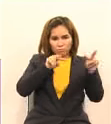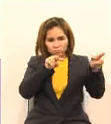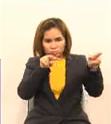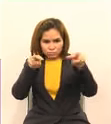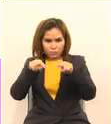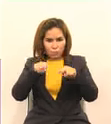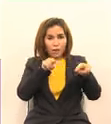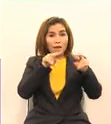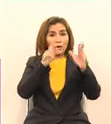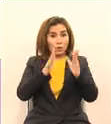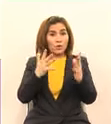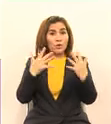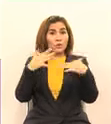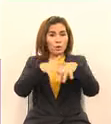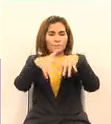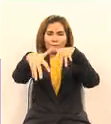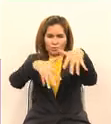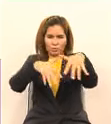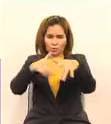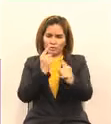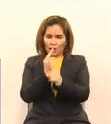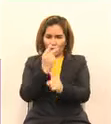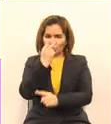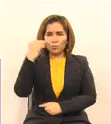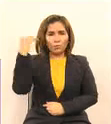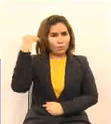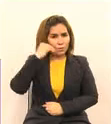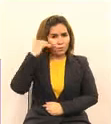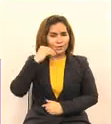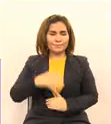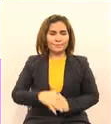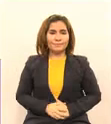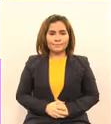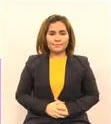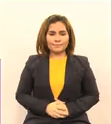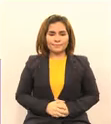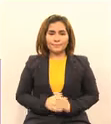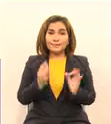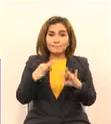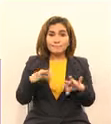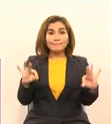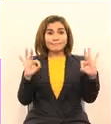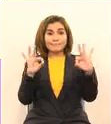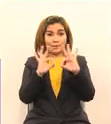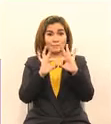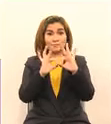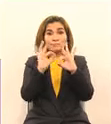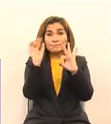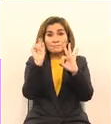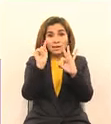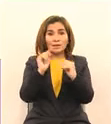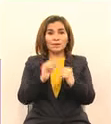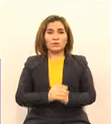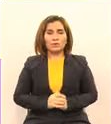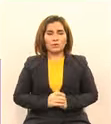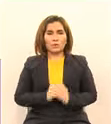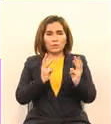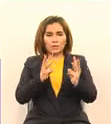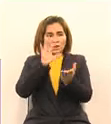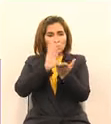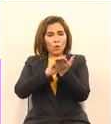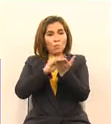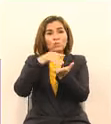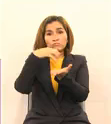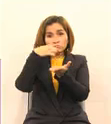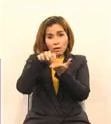ดกรองนะครับแล้วก็ติดตามอย่างสม่ำเสมอนะครับสิ่งที่สำคัญอีกประเด็นหนึ่งก็คือเรื่องของว่าการให้ข้อมูลนะ